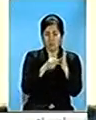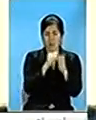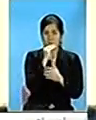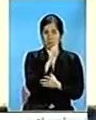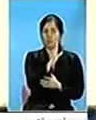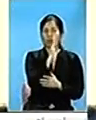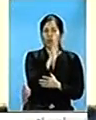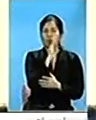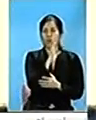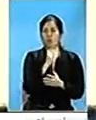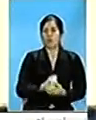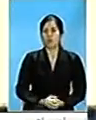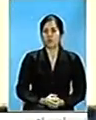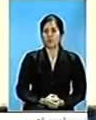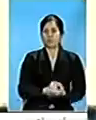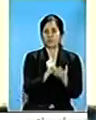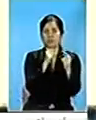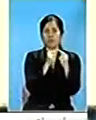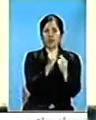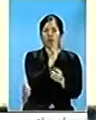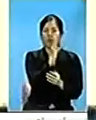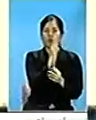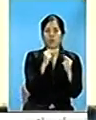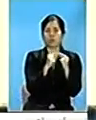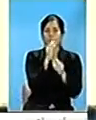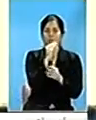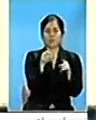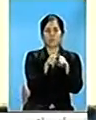กันหน้าดื้อหน้าดื้อเลยหน้าด้านๆเลยเนี่ย